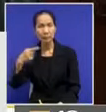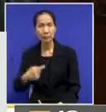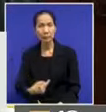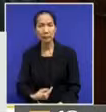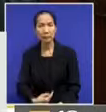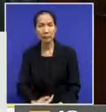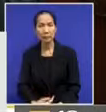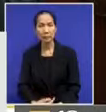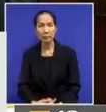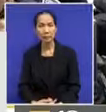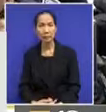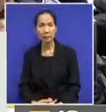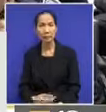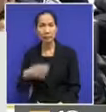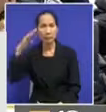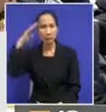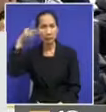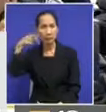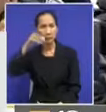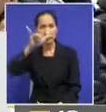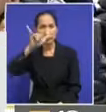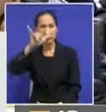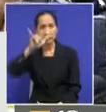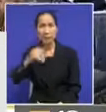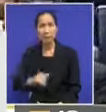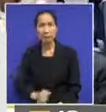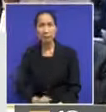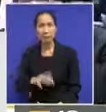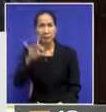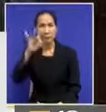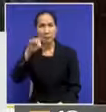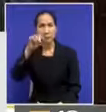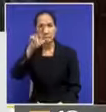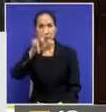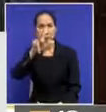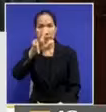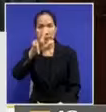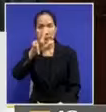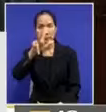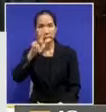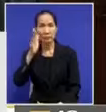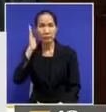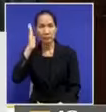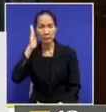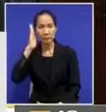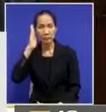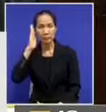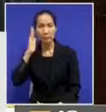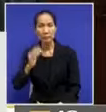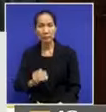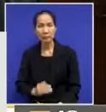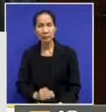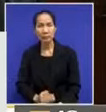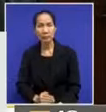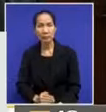วะวรรณการ พลเอกประยุทธ์จันทร์โอชาค่ะ 83นายจิรชัยมูลท